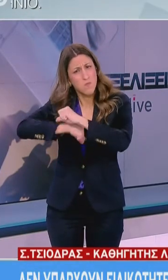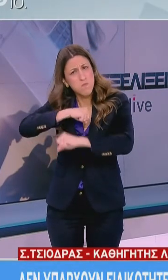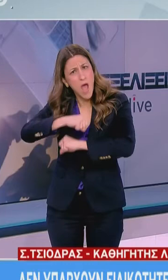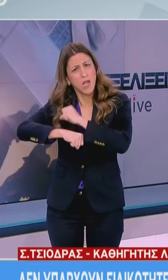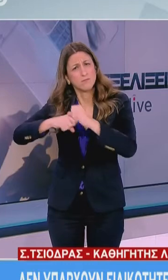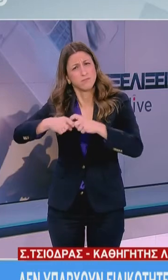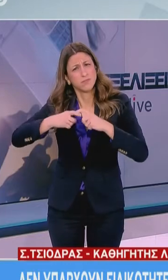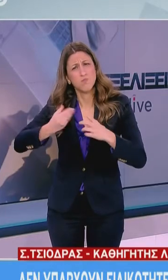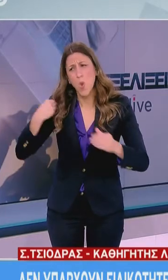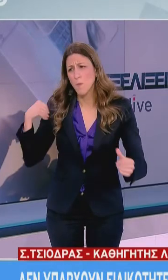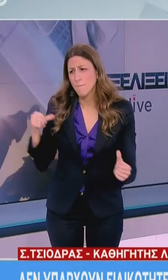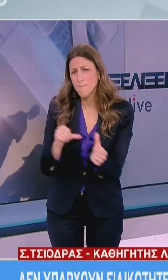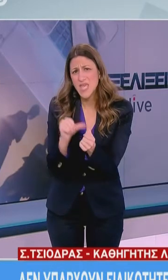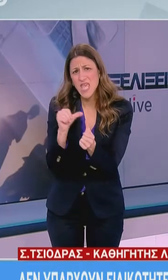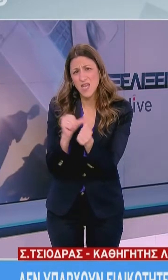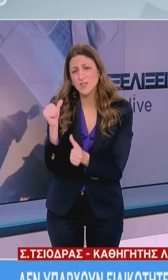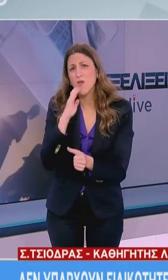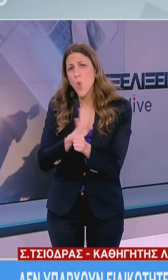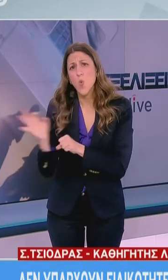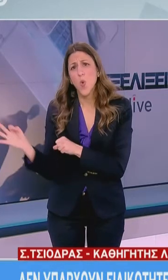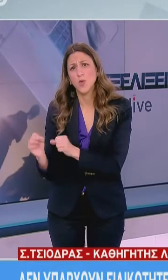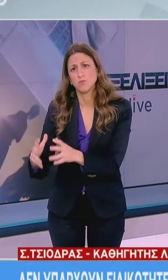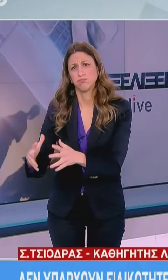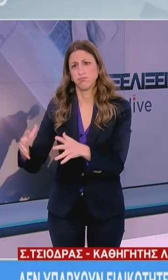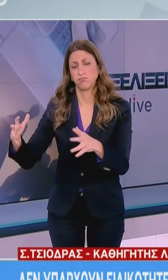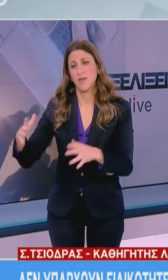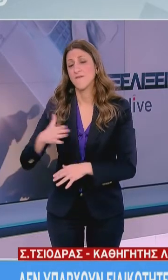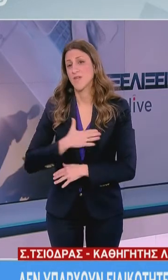μας τους τελευταίους μήνες έναντι της πανδημίας. Σας ευχαριστώ.